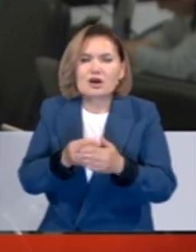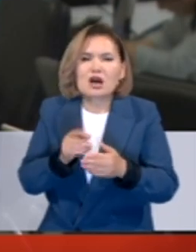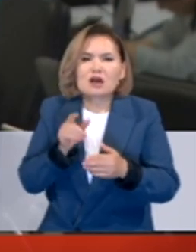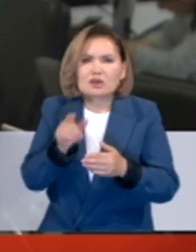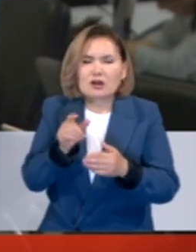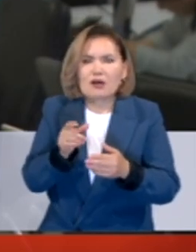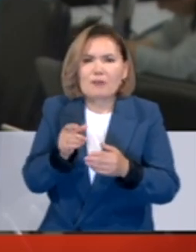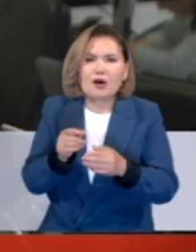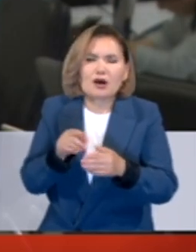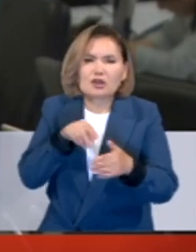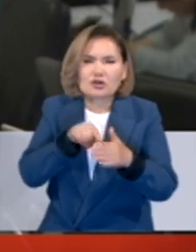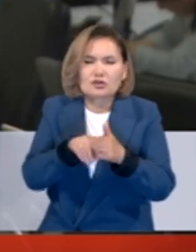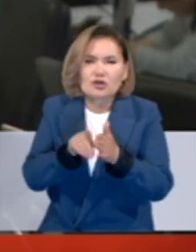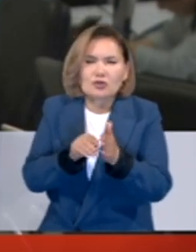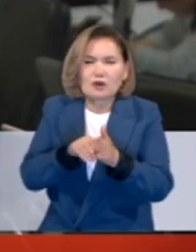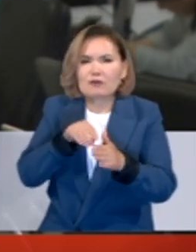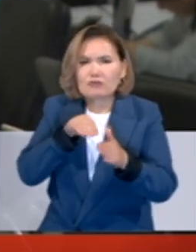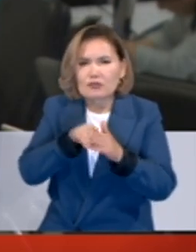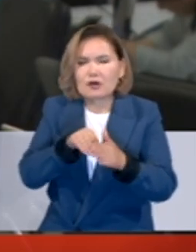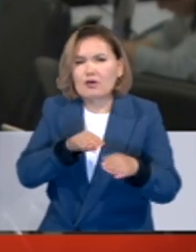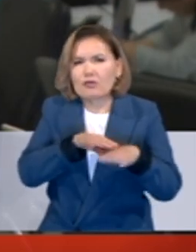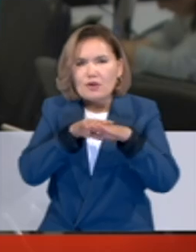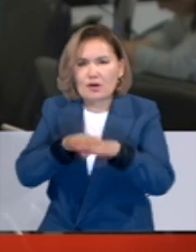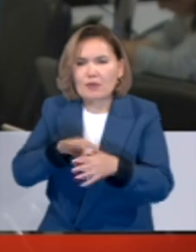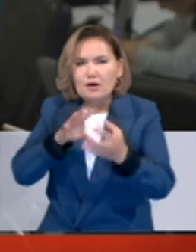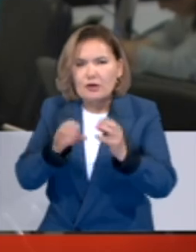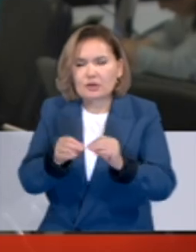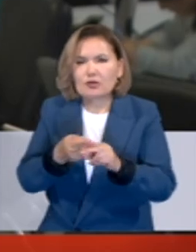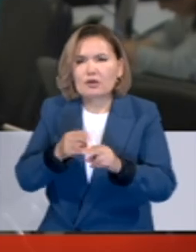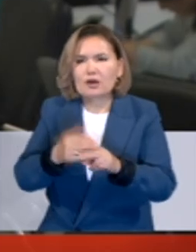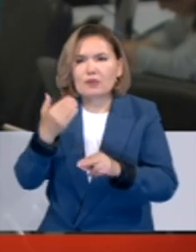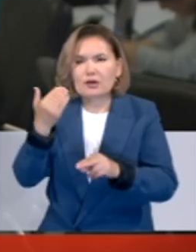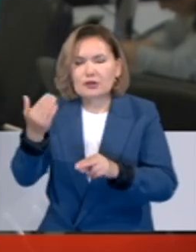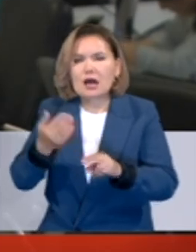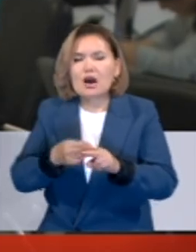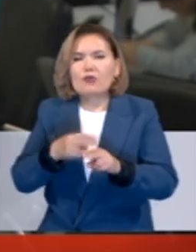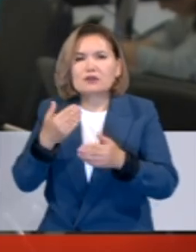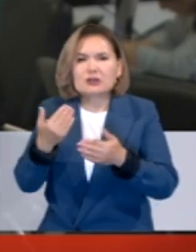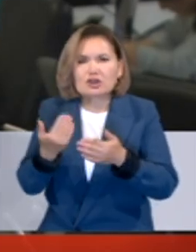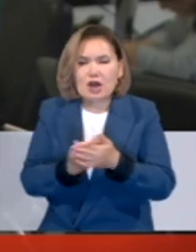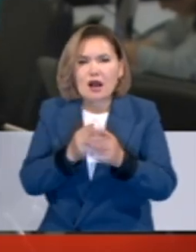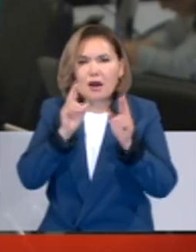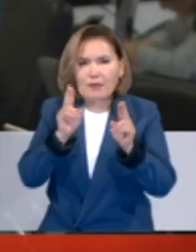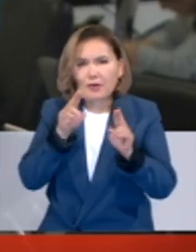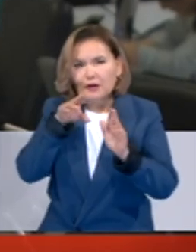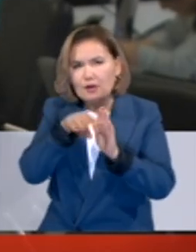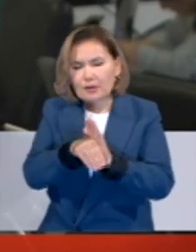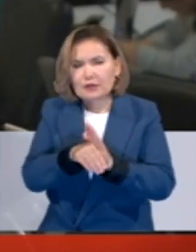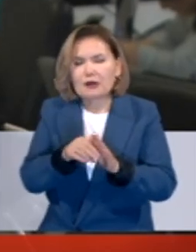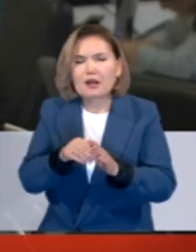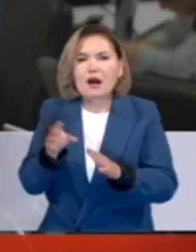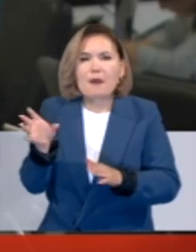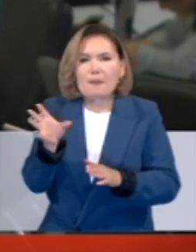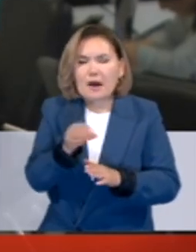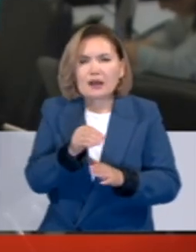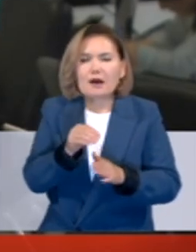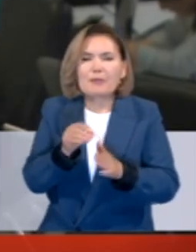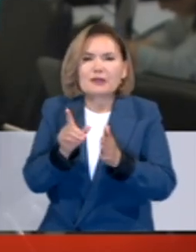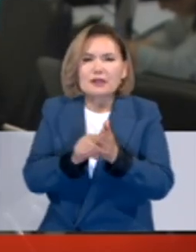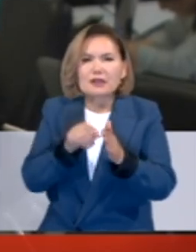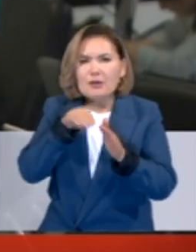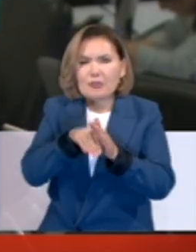жұбайы өзінің ағасы немесе апасына ол депозитті аудара алмайды. Бұл, яғни, зейнетақы төлемдері бойынша бар